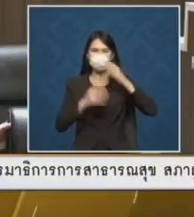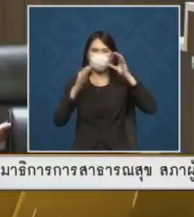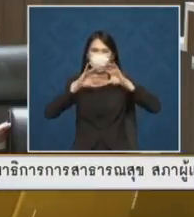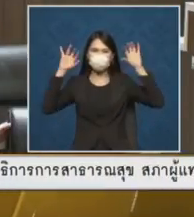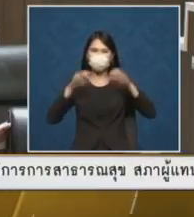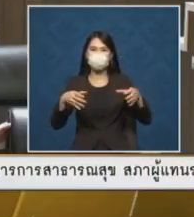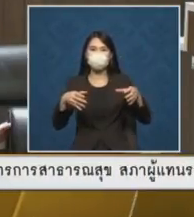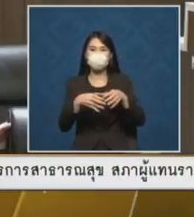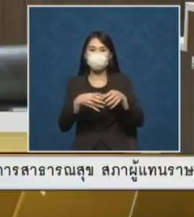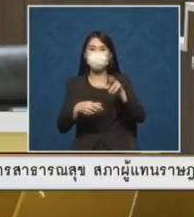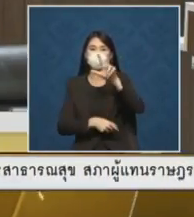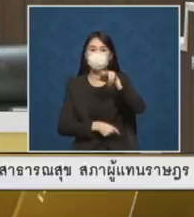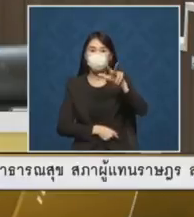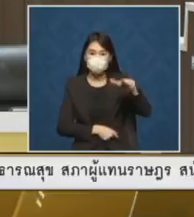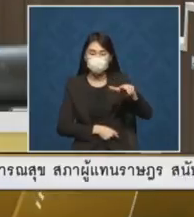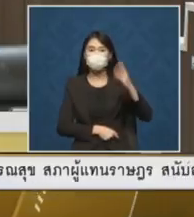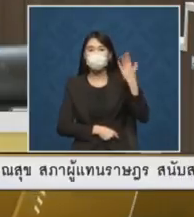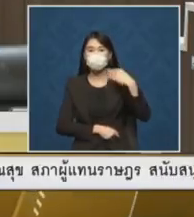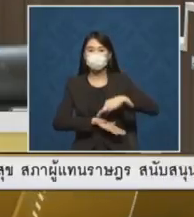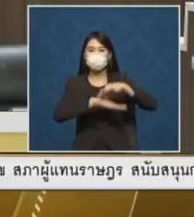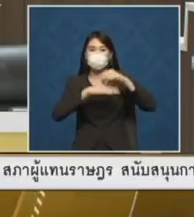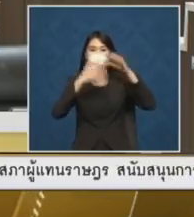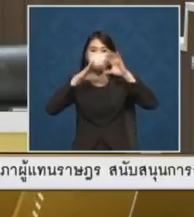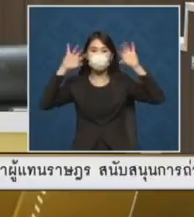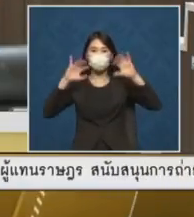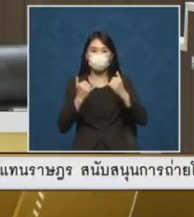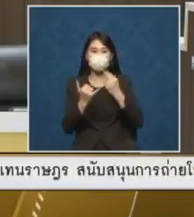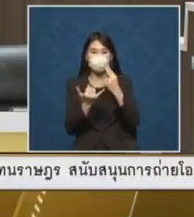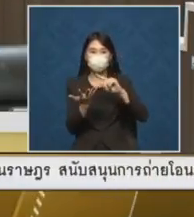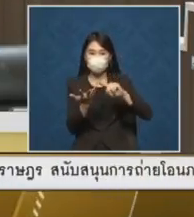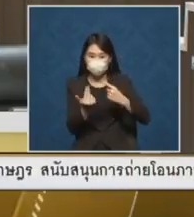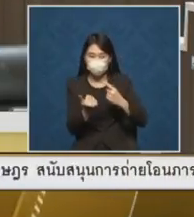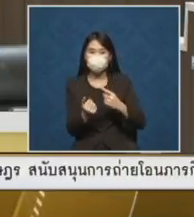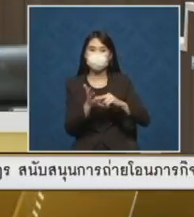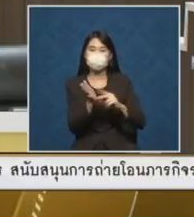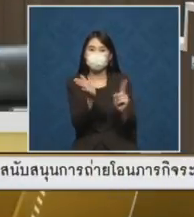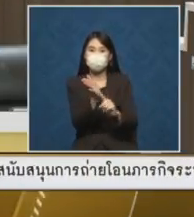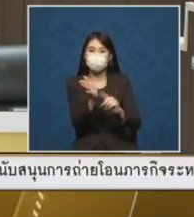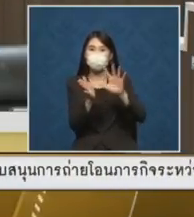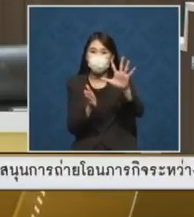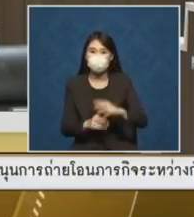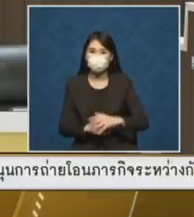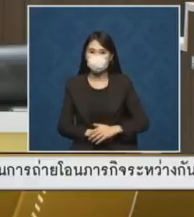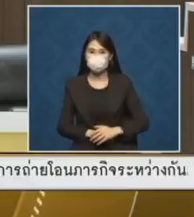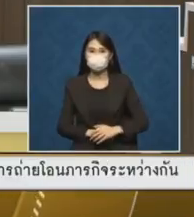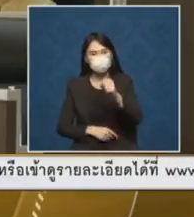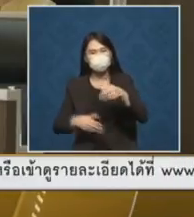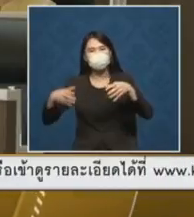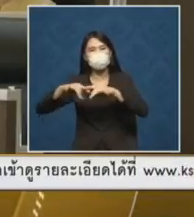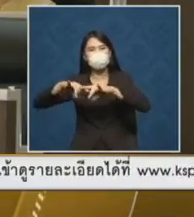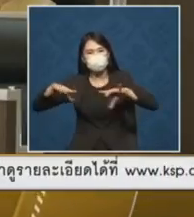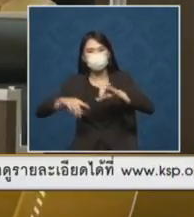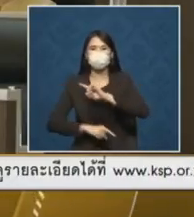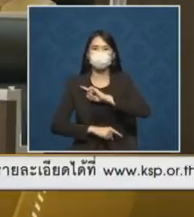ขณะที่นักการเมืองจำนวนมากเริ่มเรียกร้องว่าสภาพแบบนี้ต้องยุบสภาได้แล้วนี่ฮะคุณไพศาลบอกว่าสภาพที่